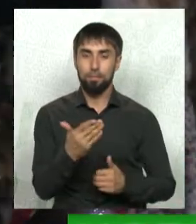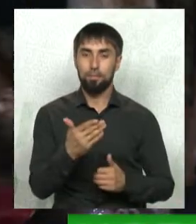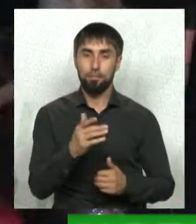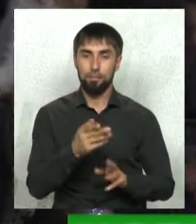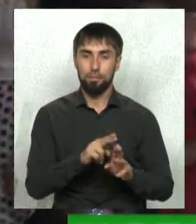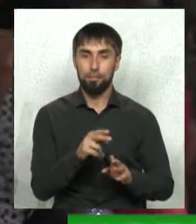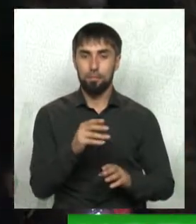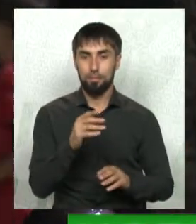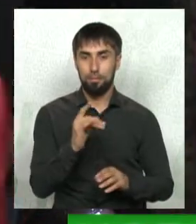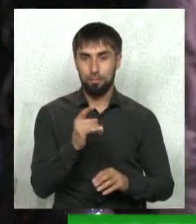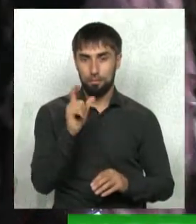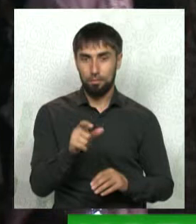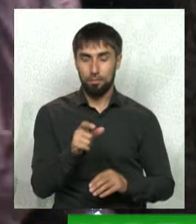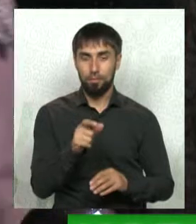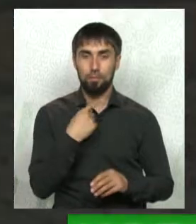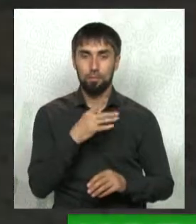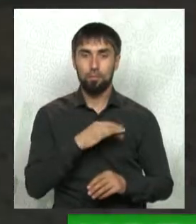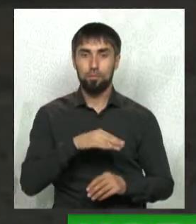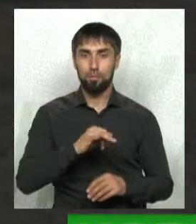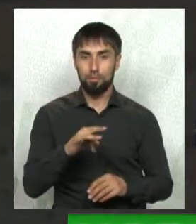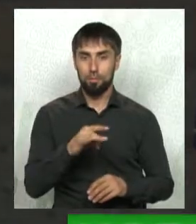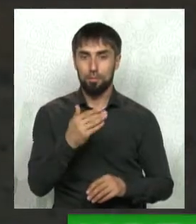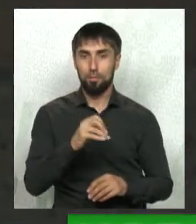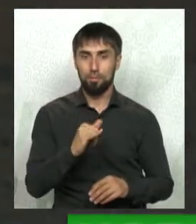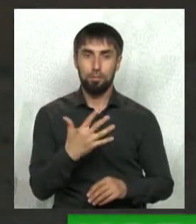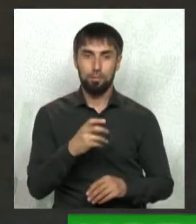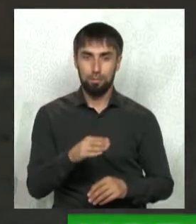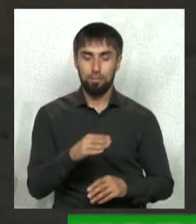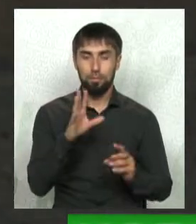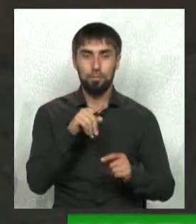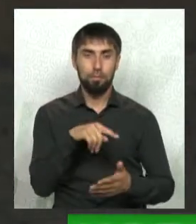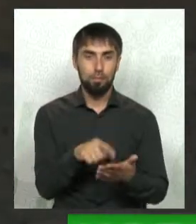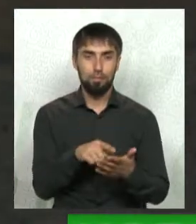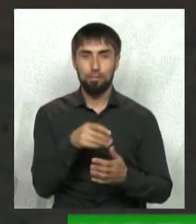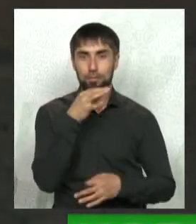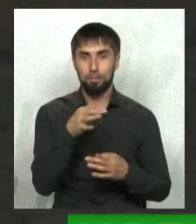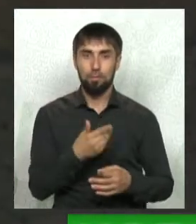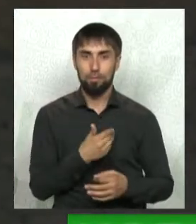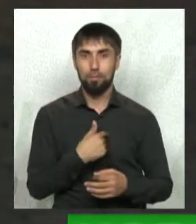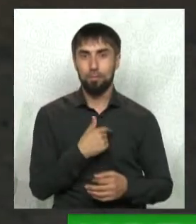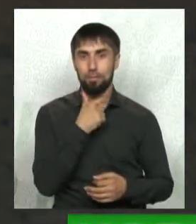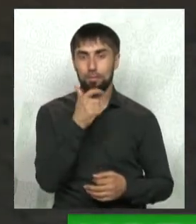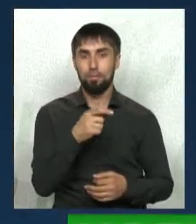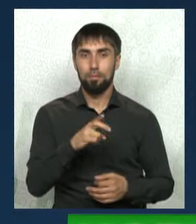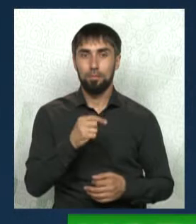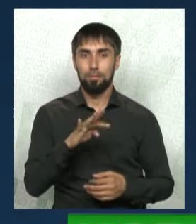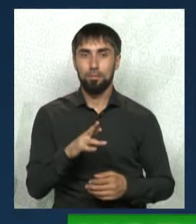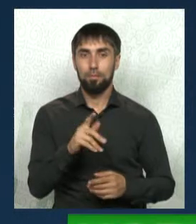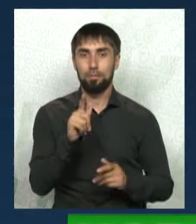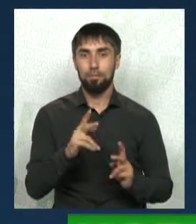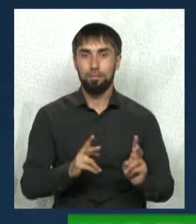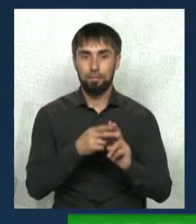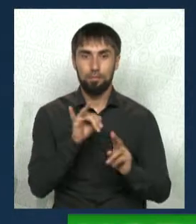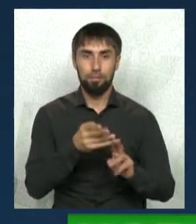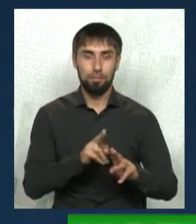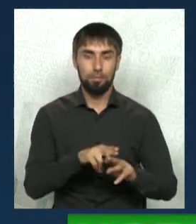юный горожанин представился полицейским как Умар. Ему 5 лет. На все расспросы отвечает, хотел посмотреть на башню Согласия.